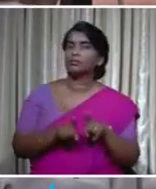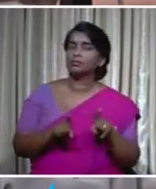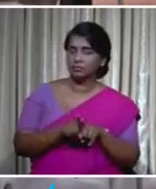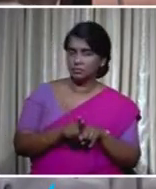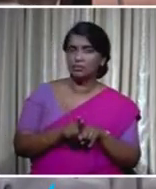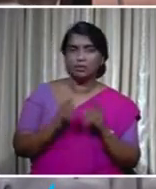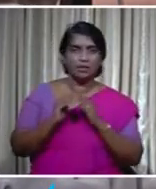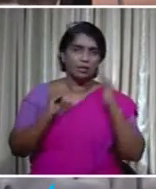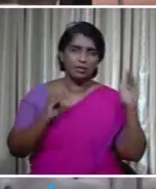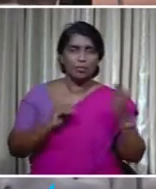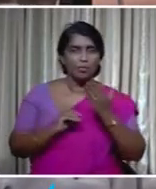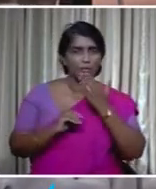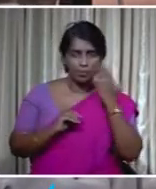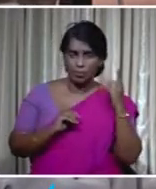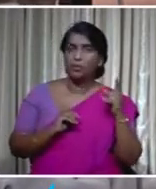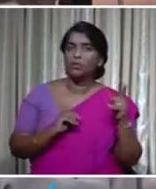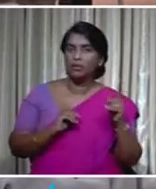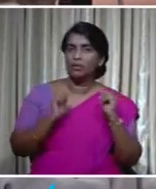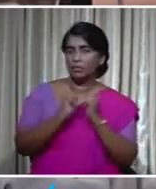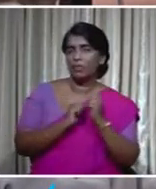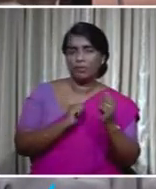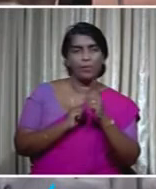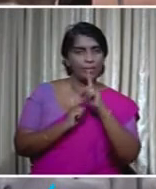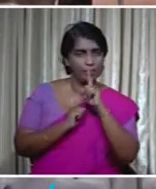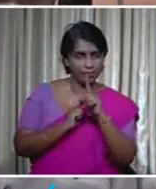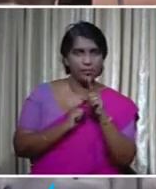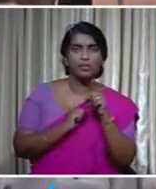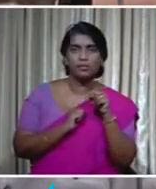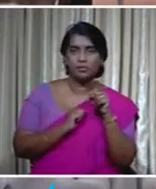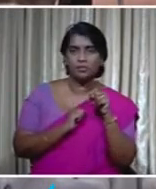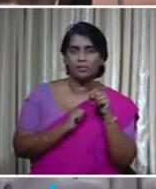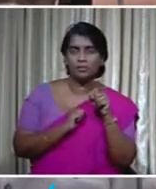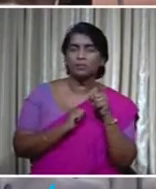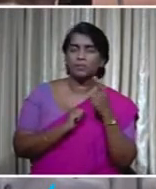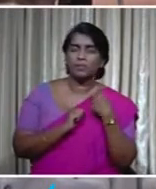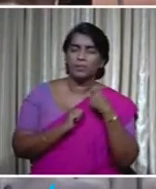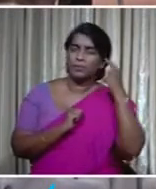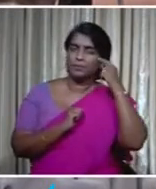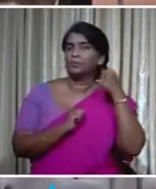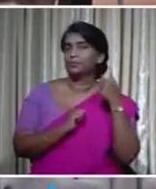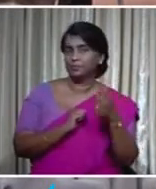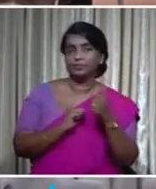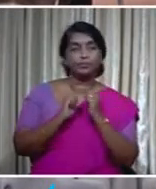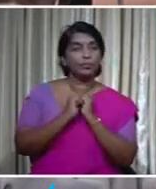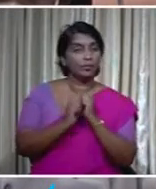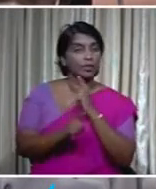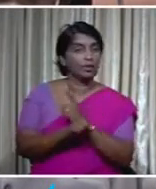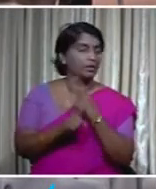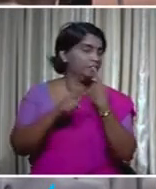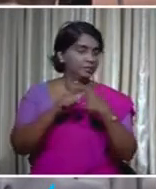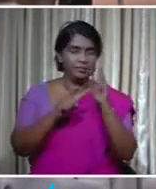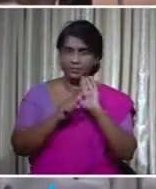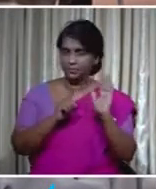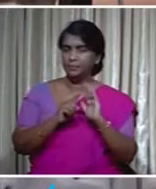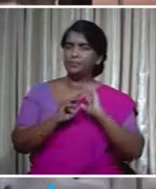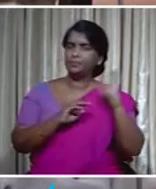இந்த நாடு கொண்டு வந்தால்தான் அது ஒரு பொருத்தமானதாக இருக்கும். அது ஆசிரியர்கள் மட்டுமல்ல அந்த துறையிலே இருக்கின்றவர்களுக்கும் அது பயனுள்ளதாக இருக்கும்